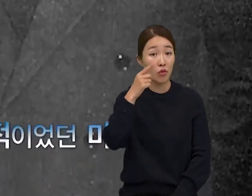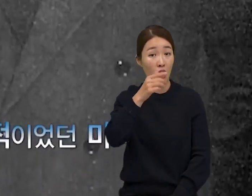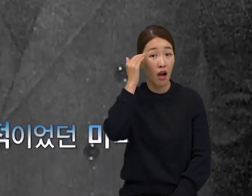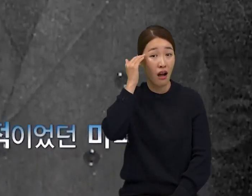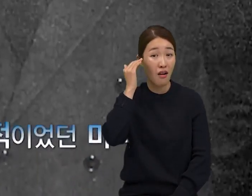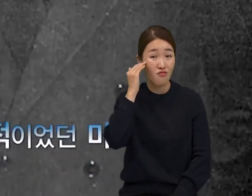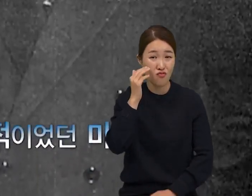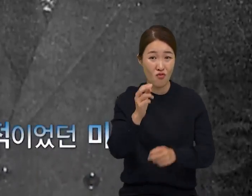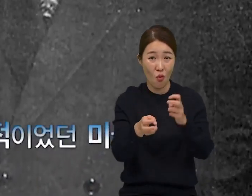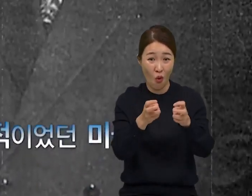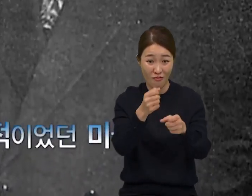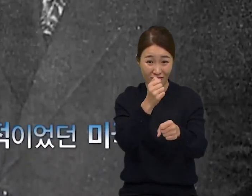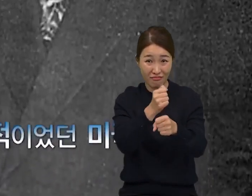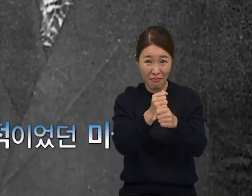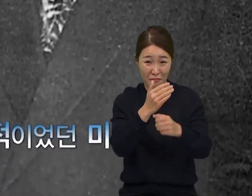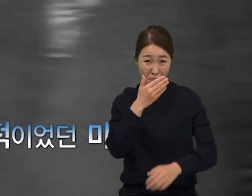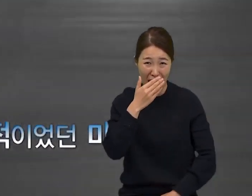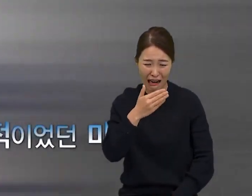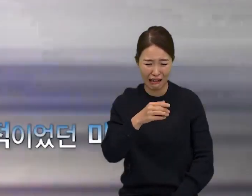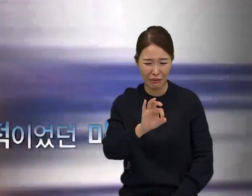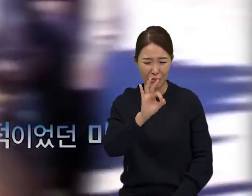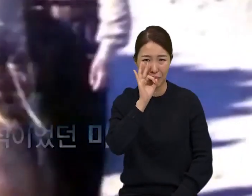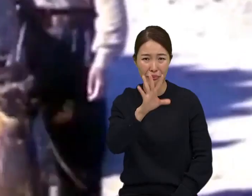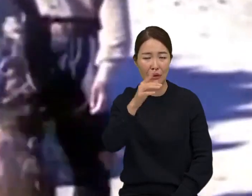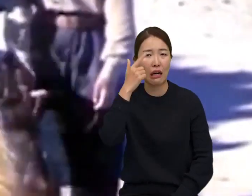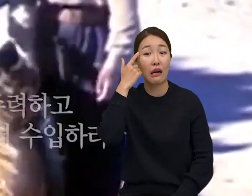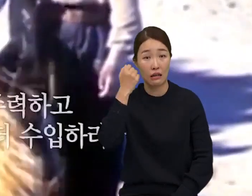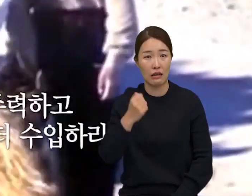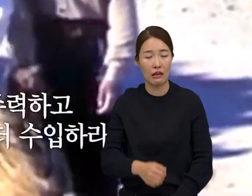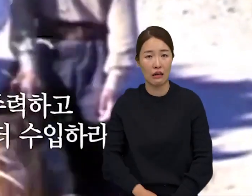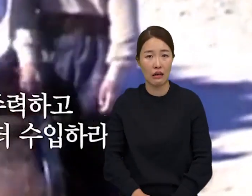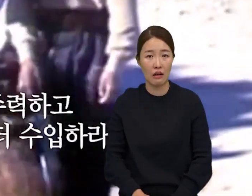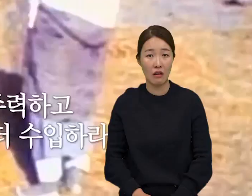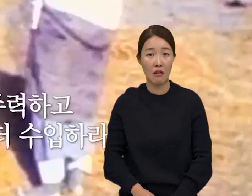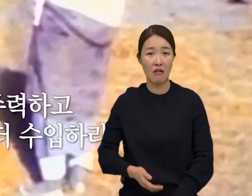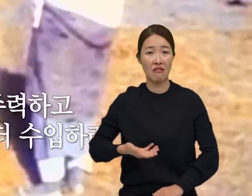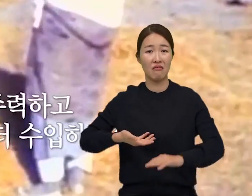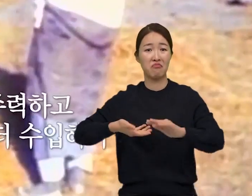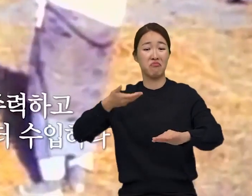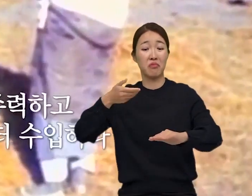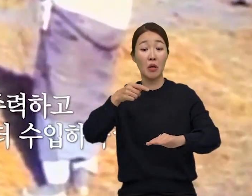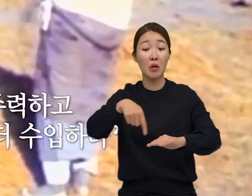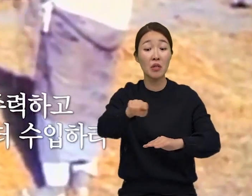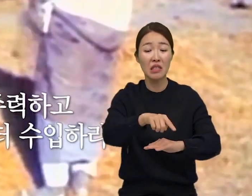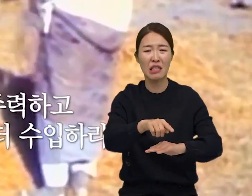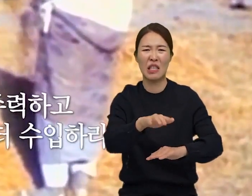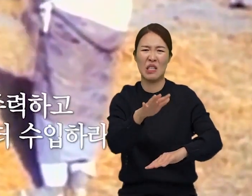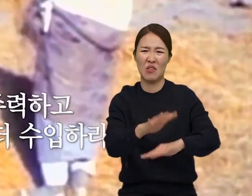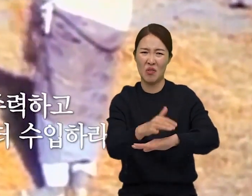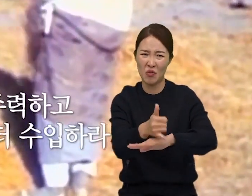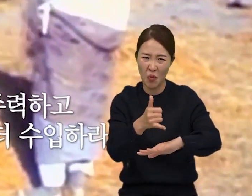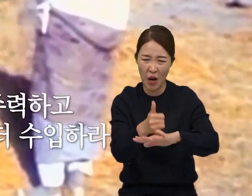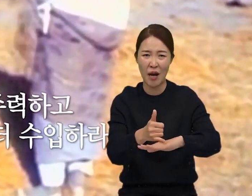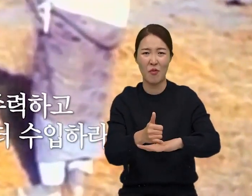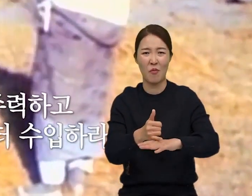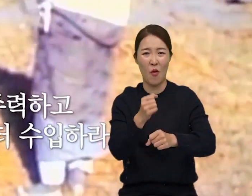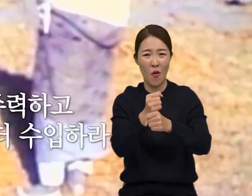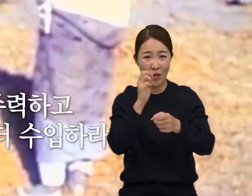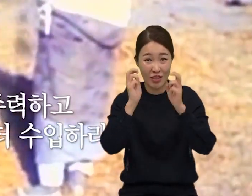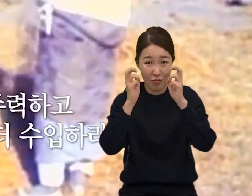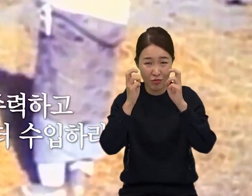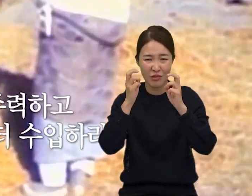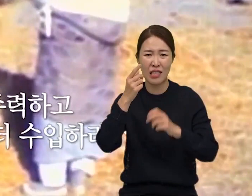미국은 한국의 공업화 자체에 부정적이었다. 비교 우위가 있는 농업에 주력하고 공산품은